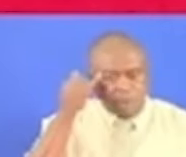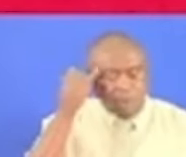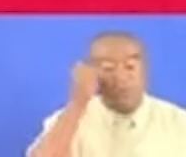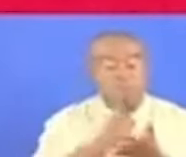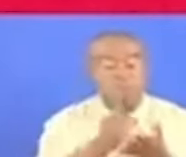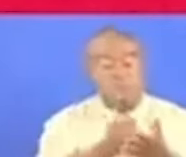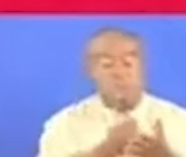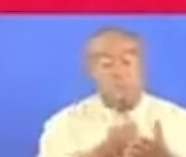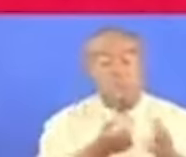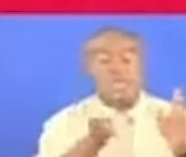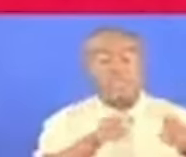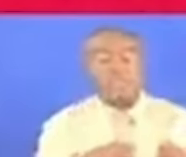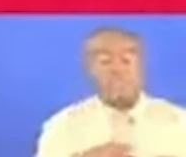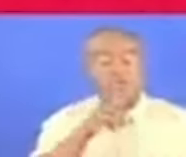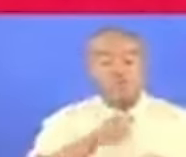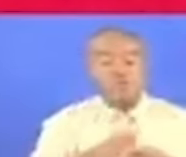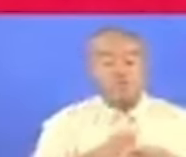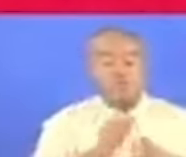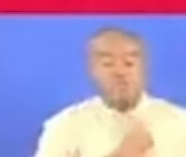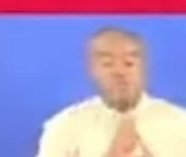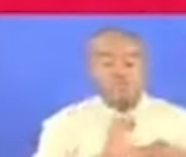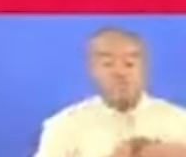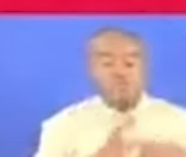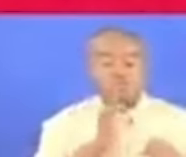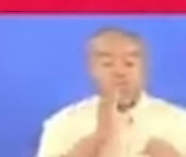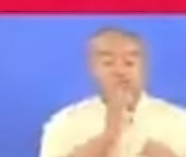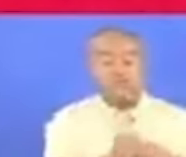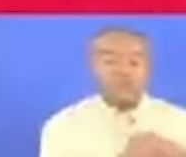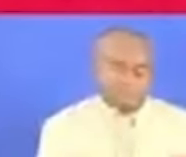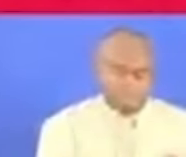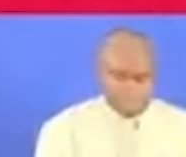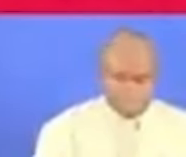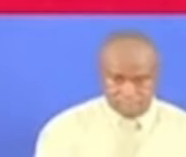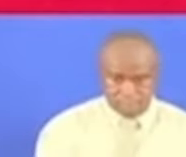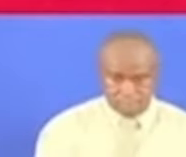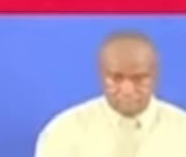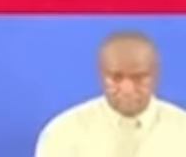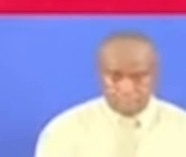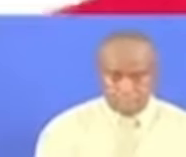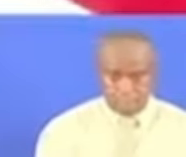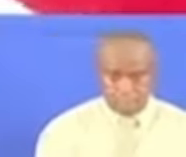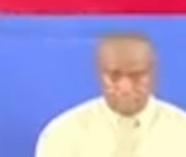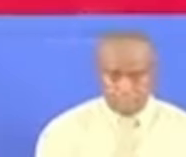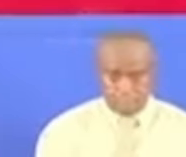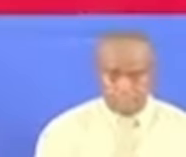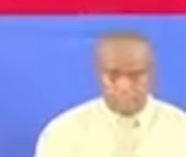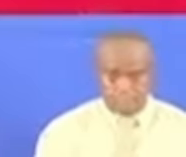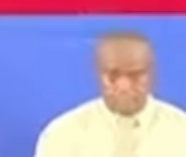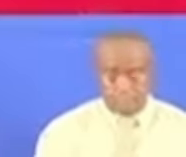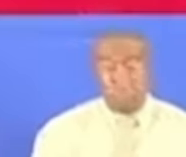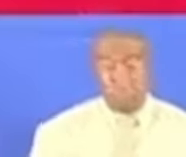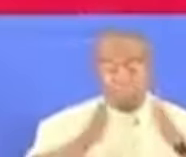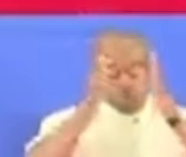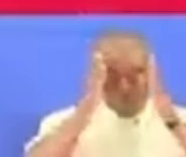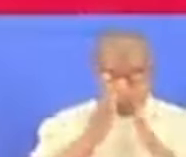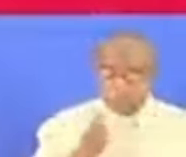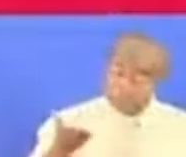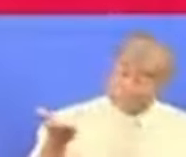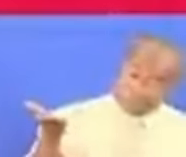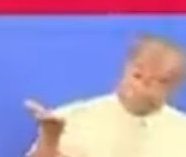mwanamziki katika rufa Ili Kat na Wan chama husa MH eshima